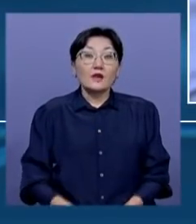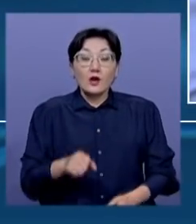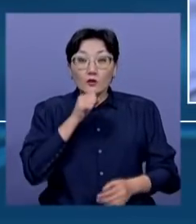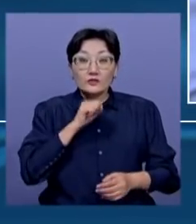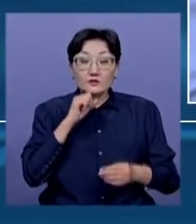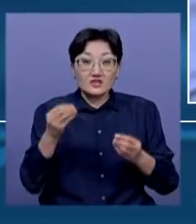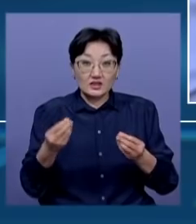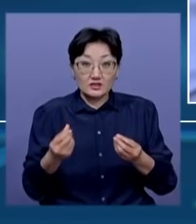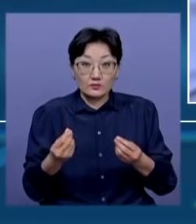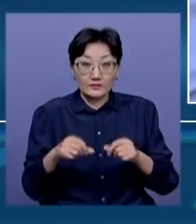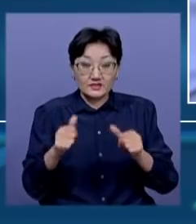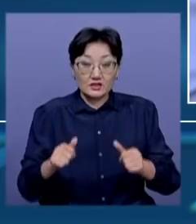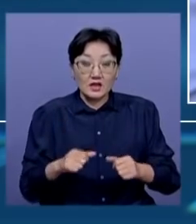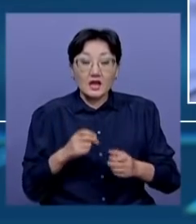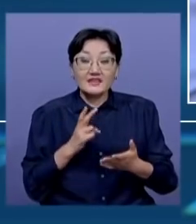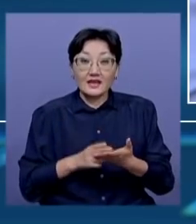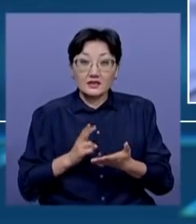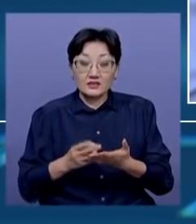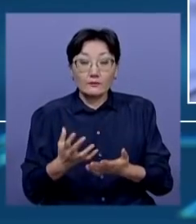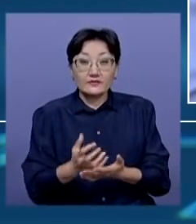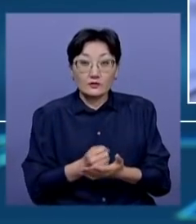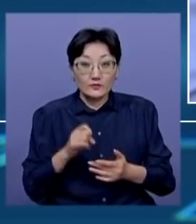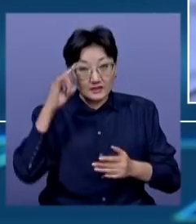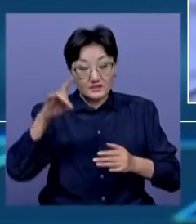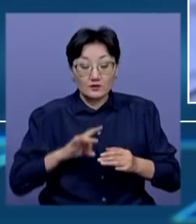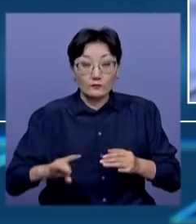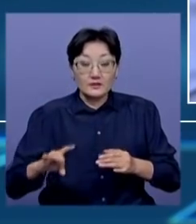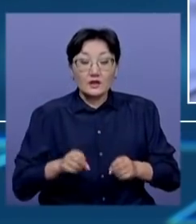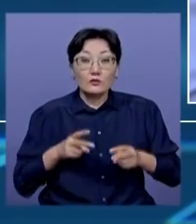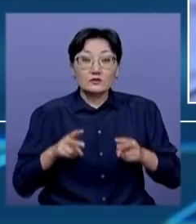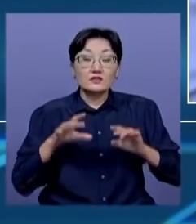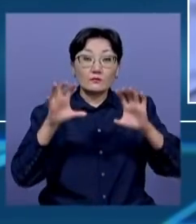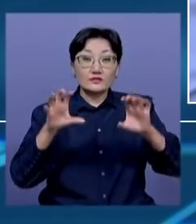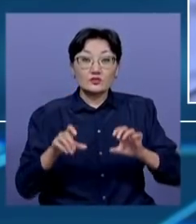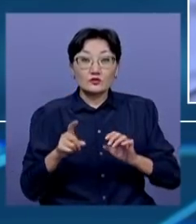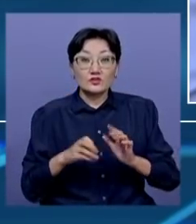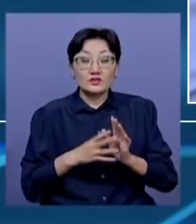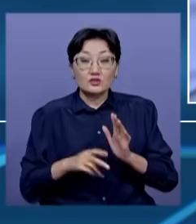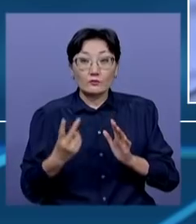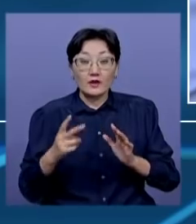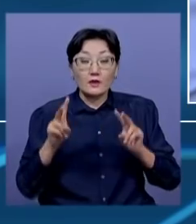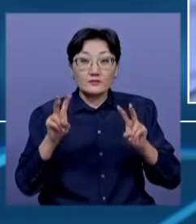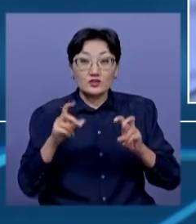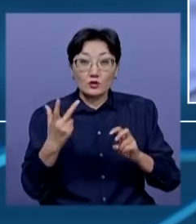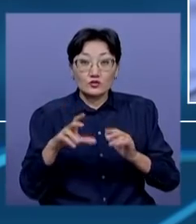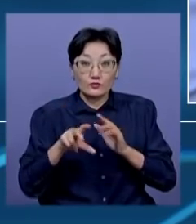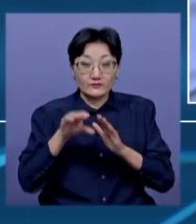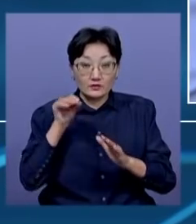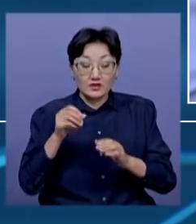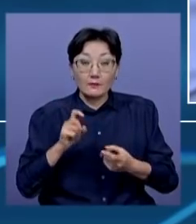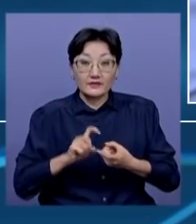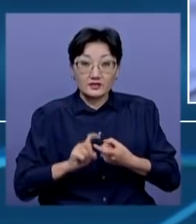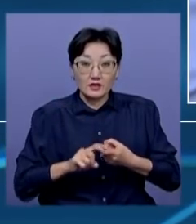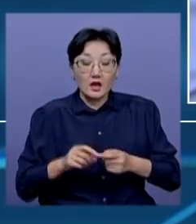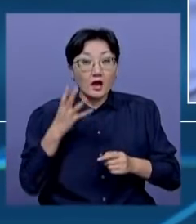Орланған қаражат түріндегі заттай дәлелдемелер алынып, Қазақстан Республикасы Қылмыстық кодексінің 192-ші бабы 3-ші бөлімі